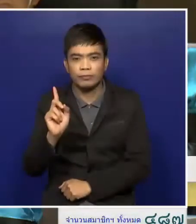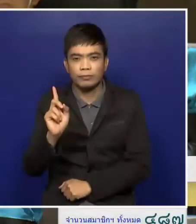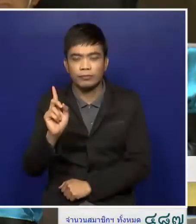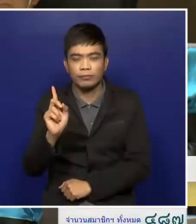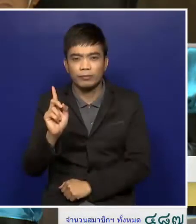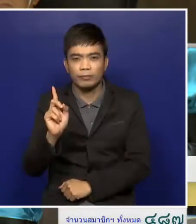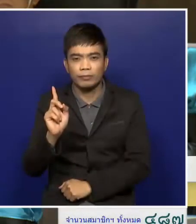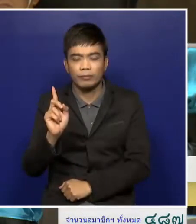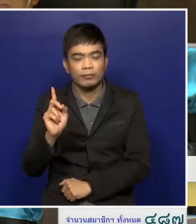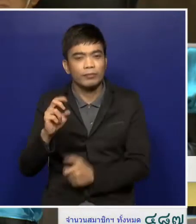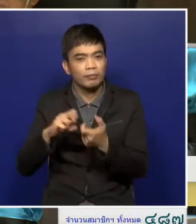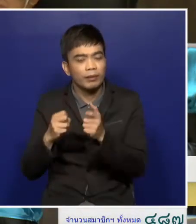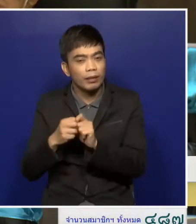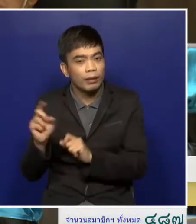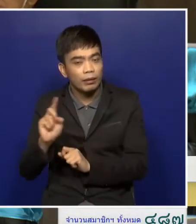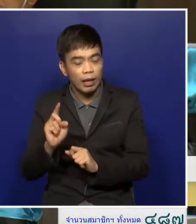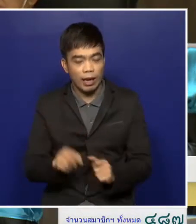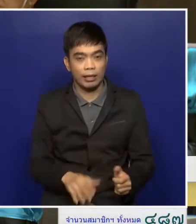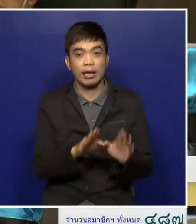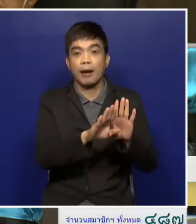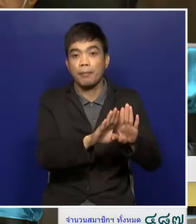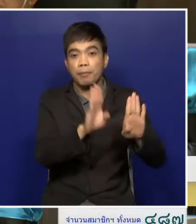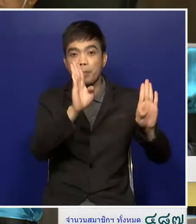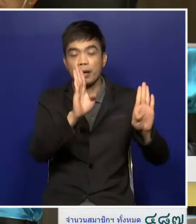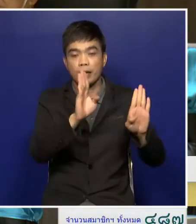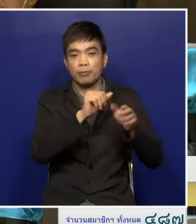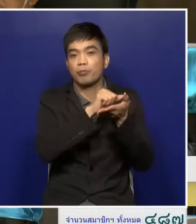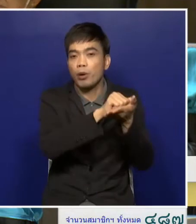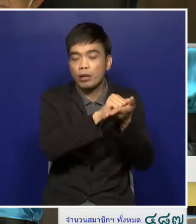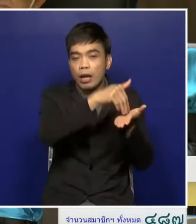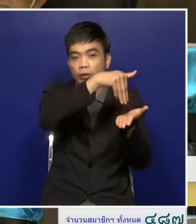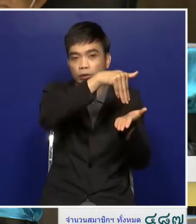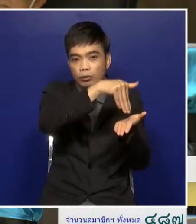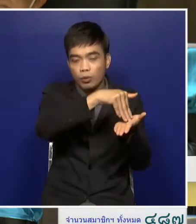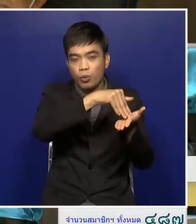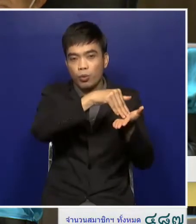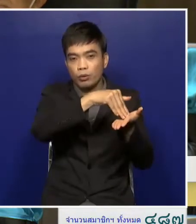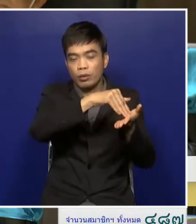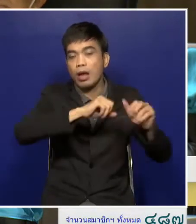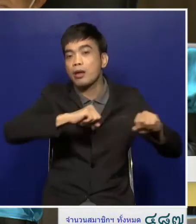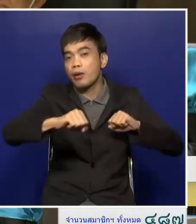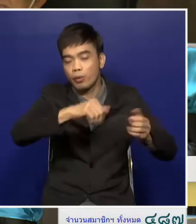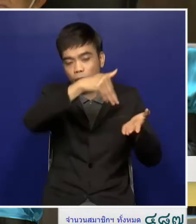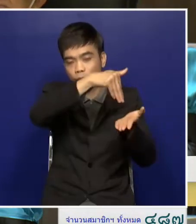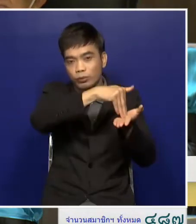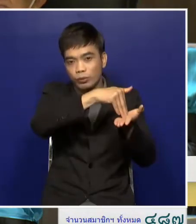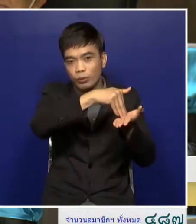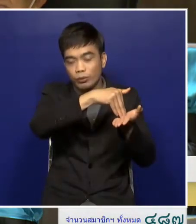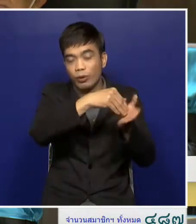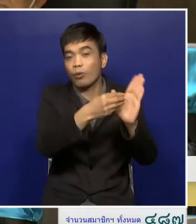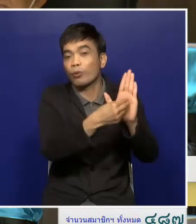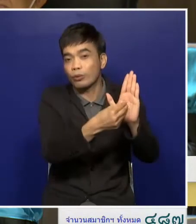เปิดให้บริการศูนย์เยาวชนของกรุงเทพมหานครเนื่องจากว่าธรรมชาติของกรุงเทพมหาน